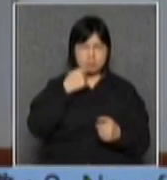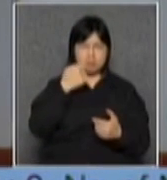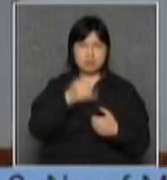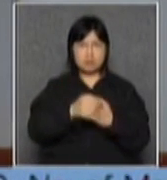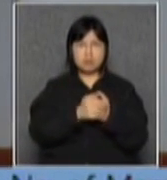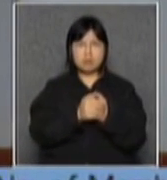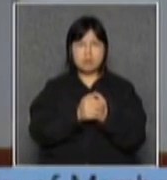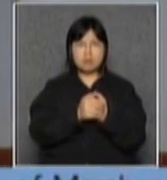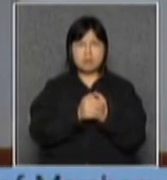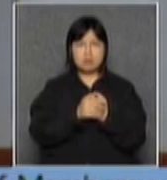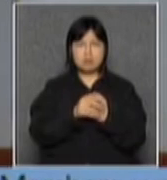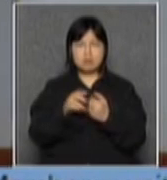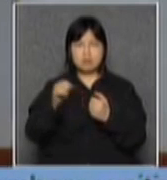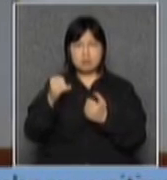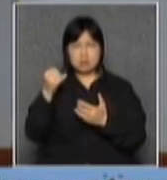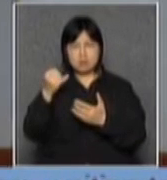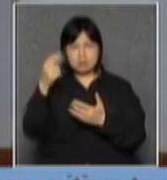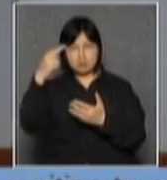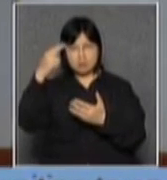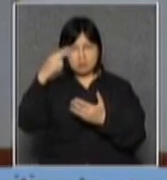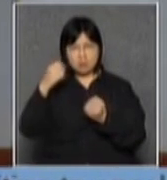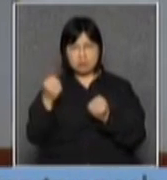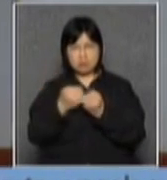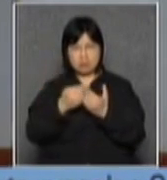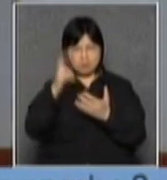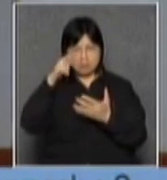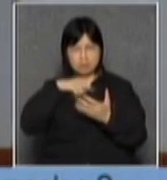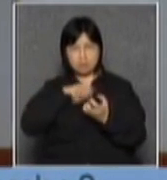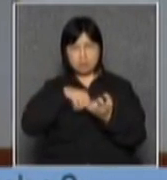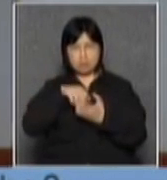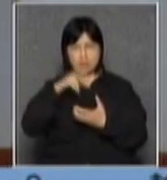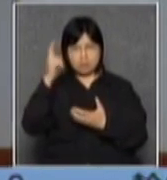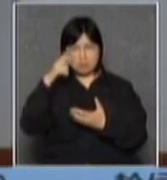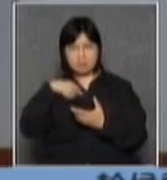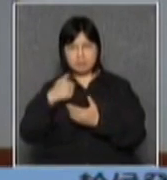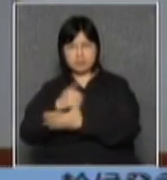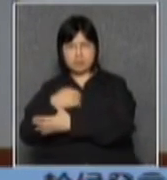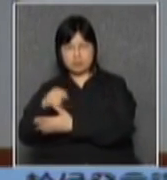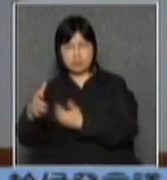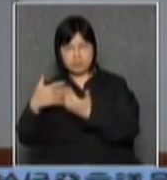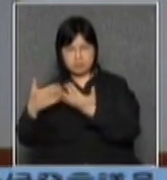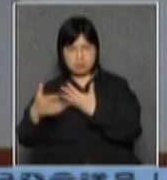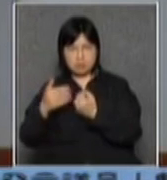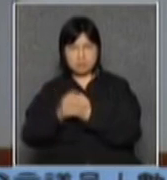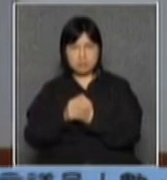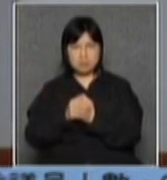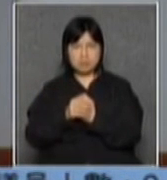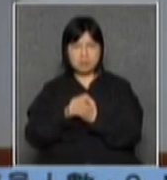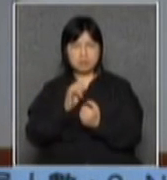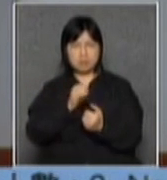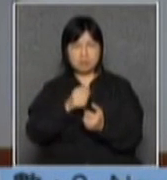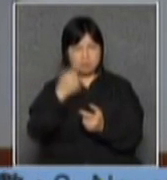而禍常發於所忽之中，而亂常起於不足而之事，岂其累之美周